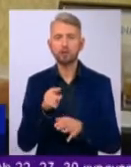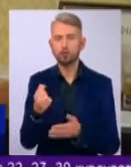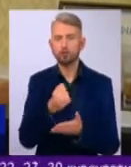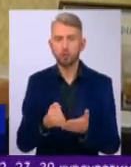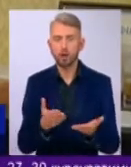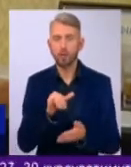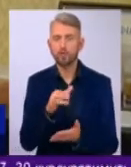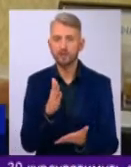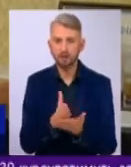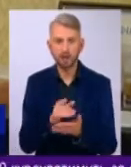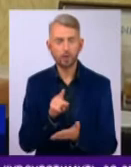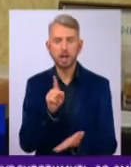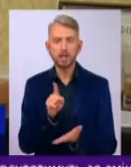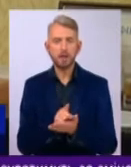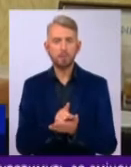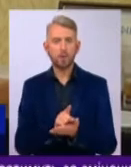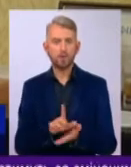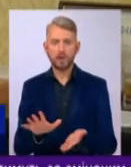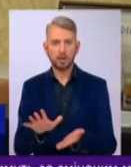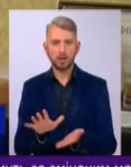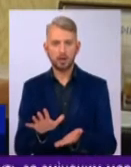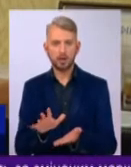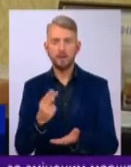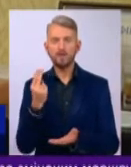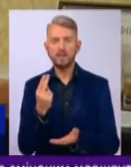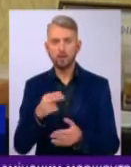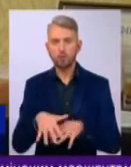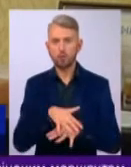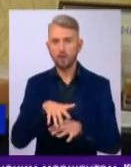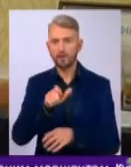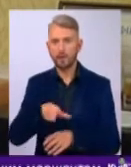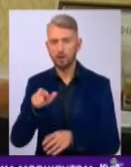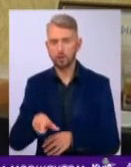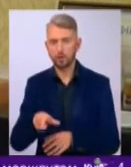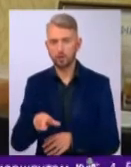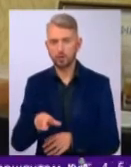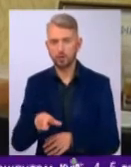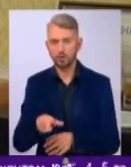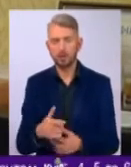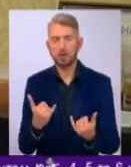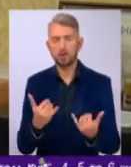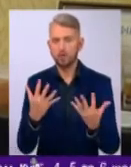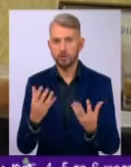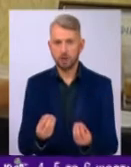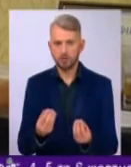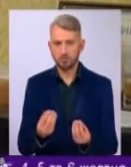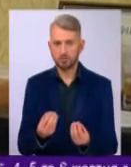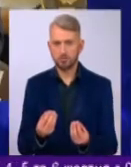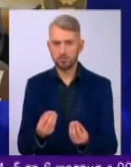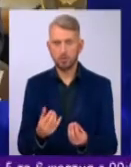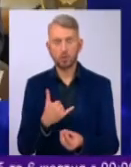котра у вас є. Вона не повинна цивільному населенню на сьогоднішній день. У нас